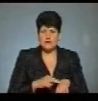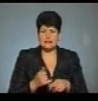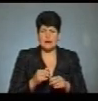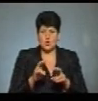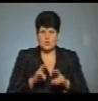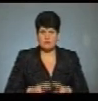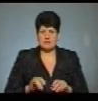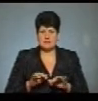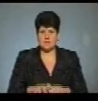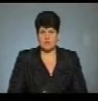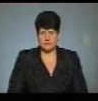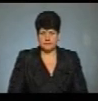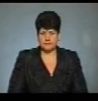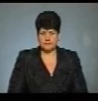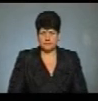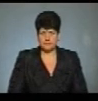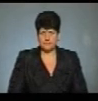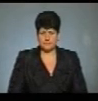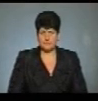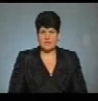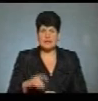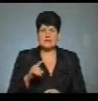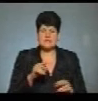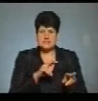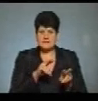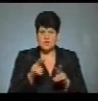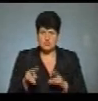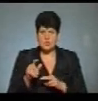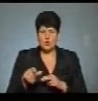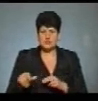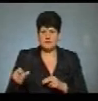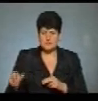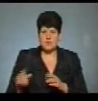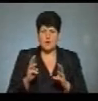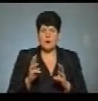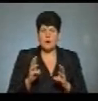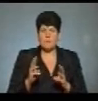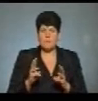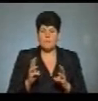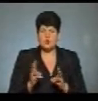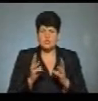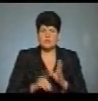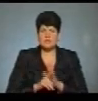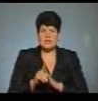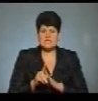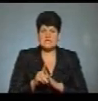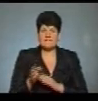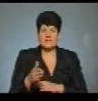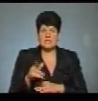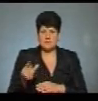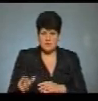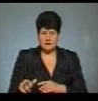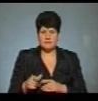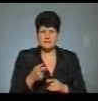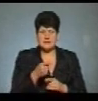розслідування справи. За свідченням очевидців, пожежа почала від рибаків. Оскільки вітер дув в